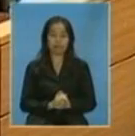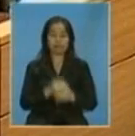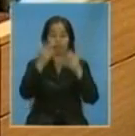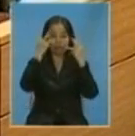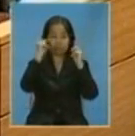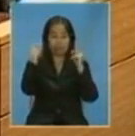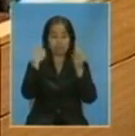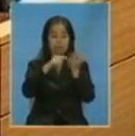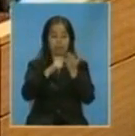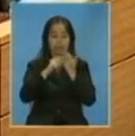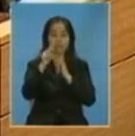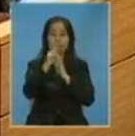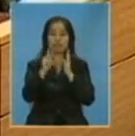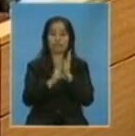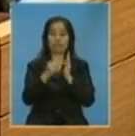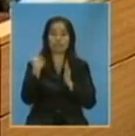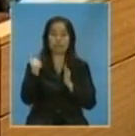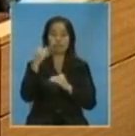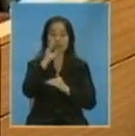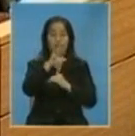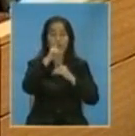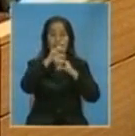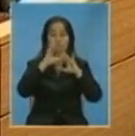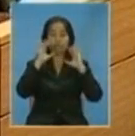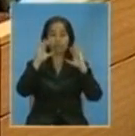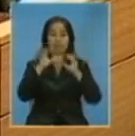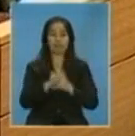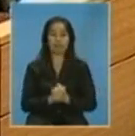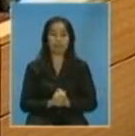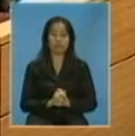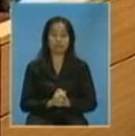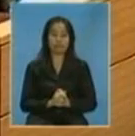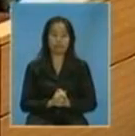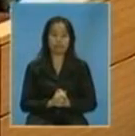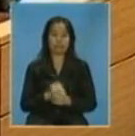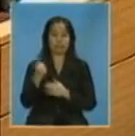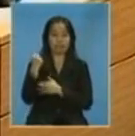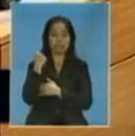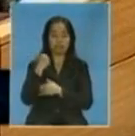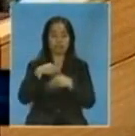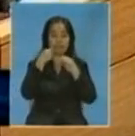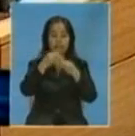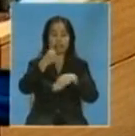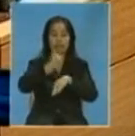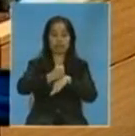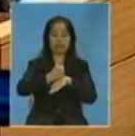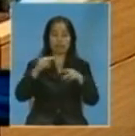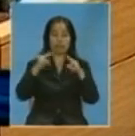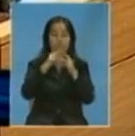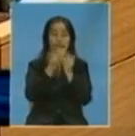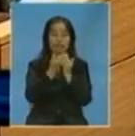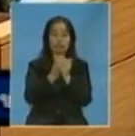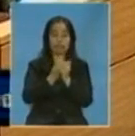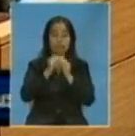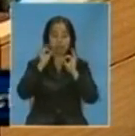ฎหมายในนามรัฐบาลให้อำนาจรัฐมนตรีคลังครับไปกู้สตางค์2ล้าน